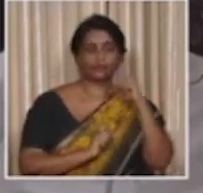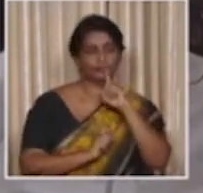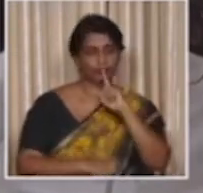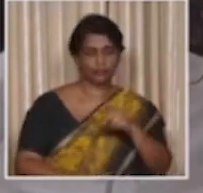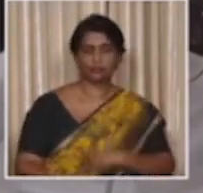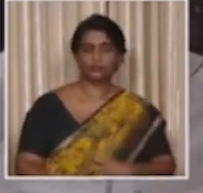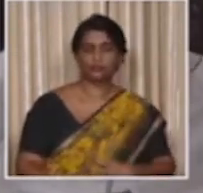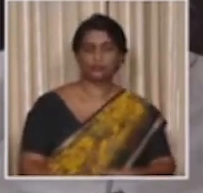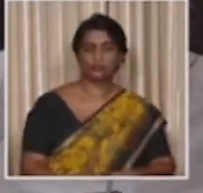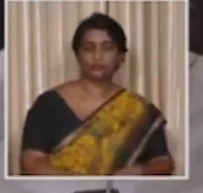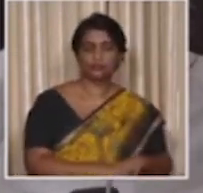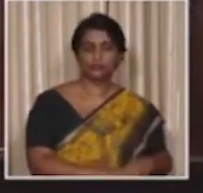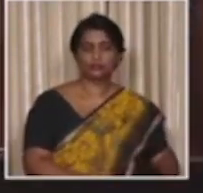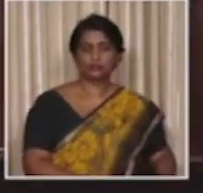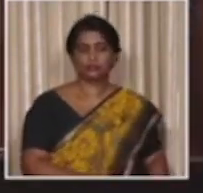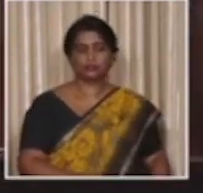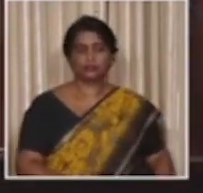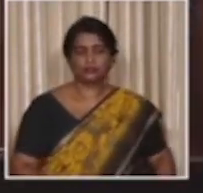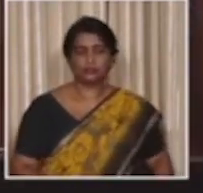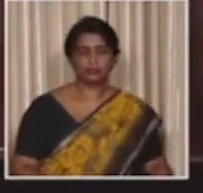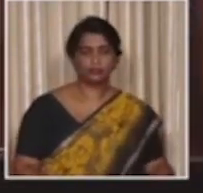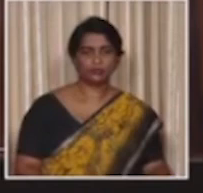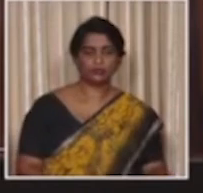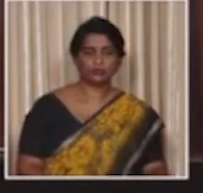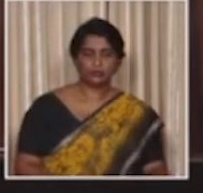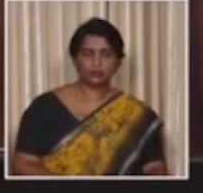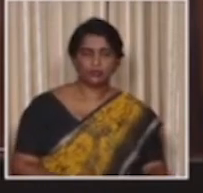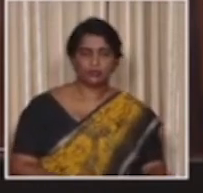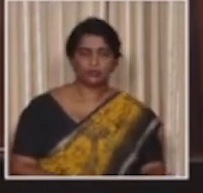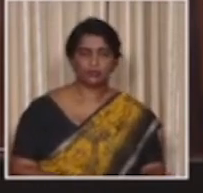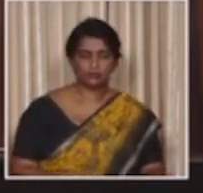කරාවේ. ඔව්. Yes Mr. Suwandiran.